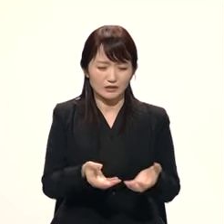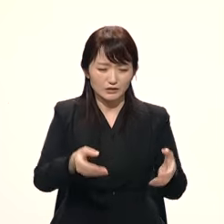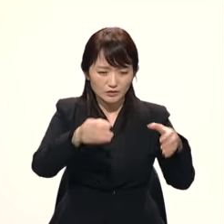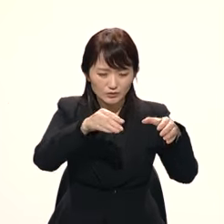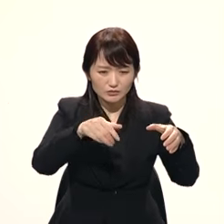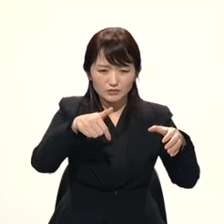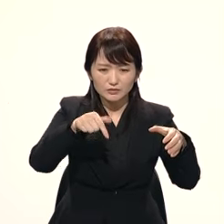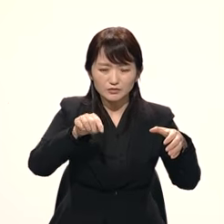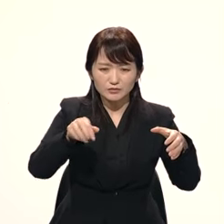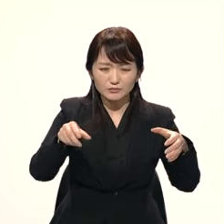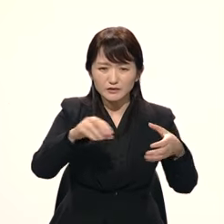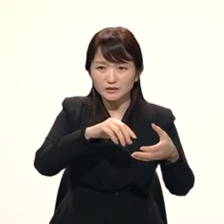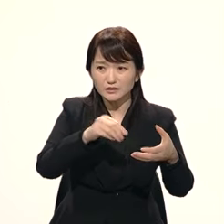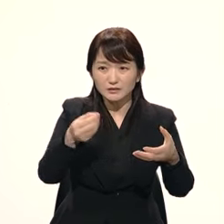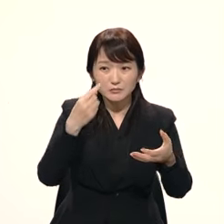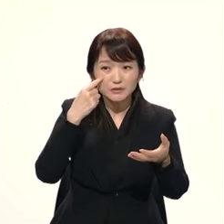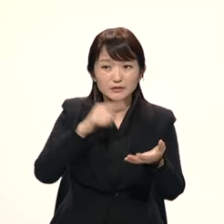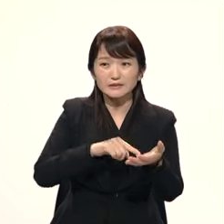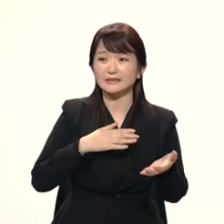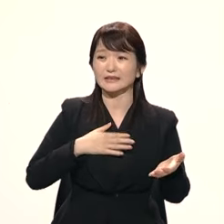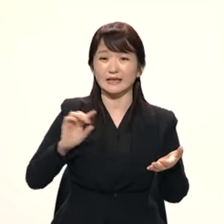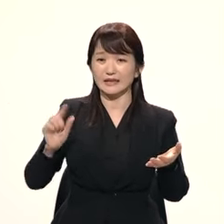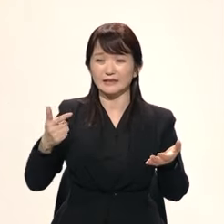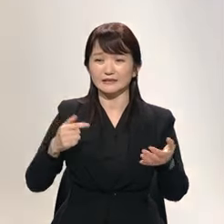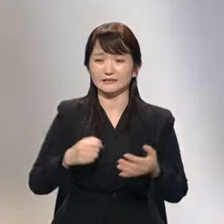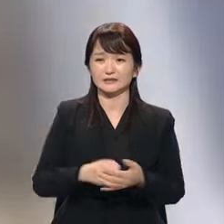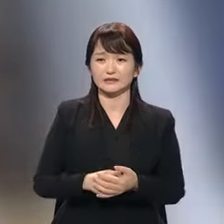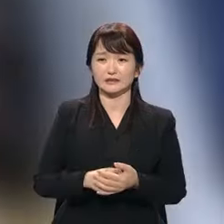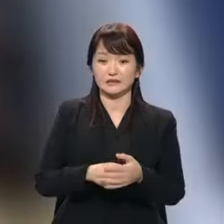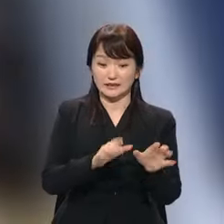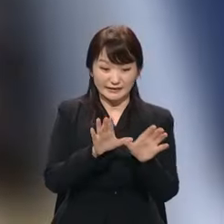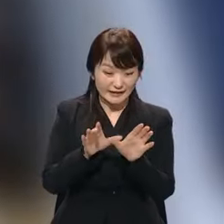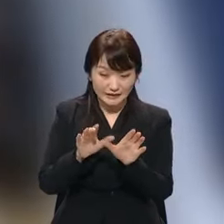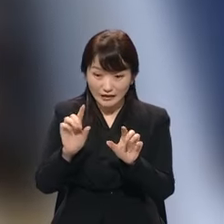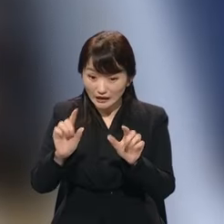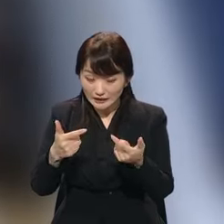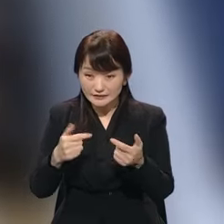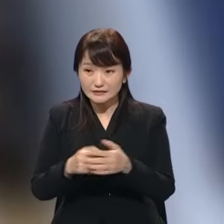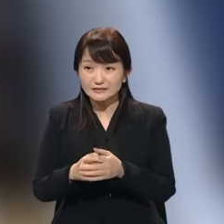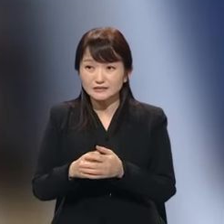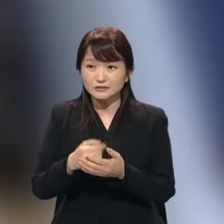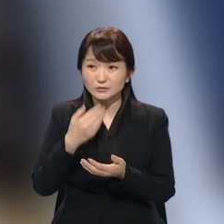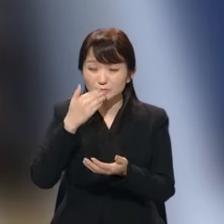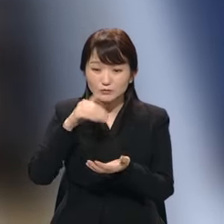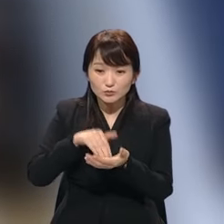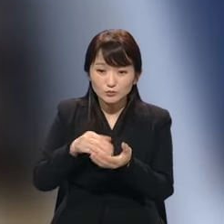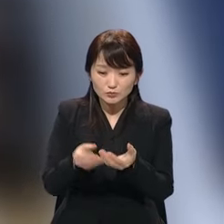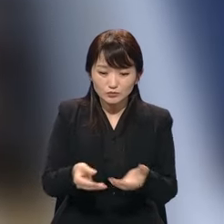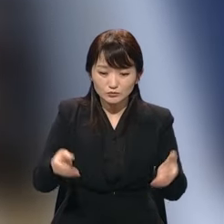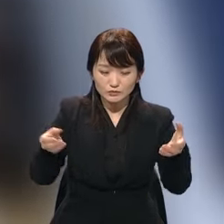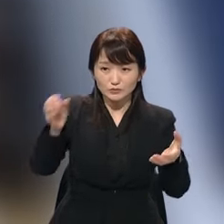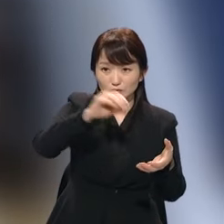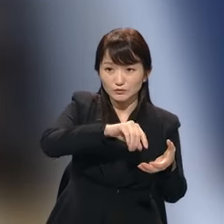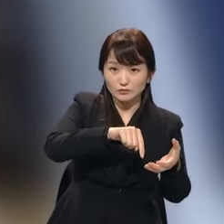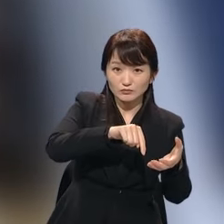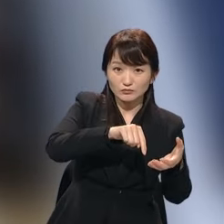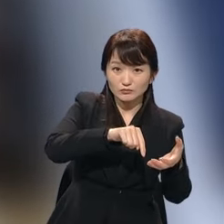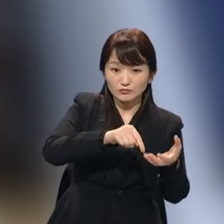개가 아니고요. 네. 그 사기 그릇이에요. 저희 냄비에 찾아서 그런 게 들어갈 수가 없는데. 뚝배기가 들어가